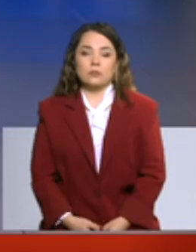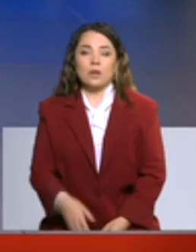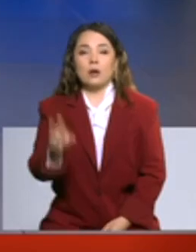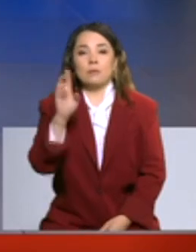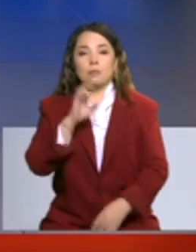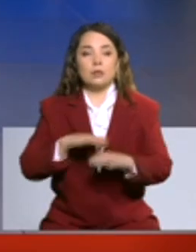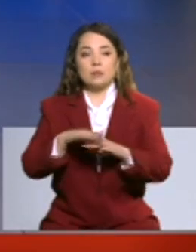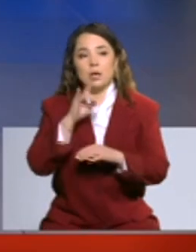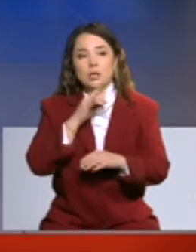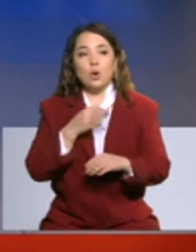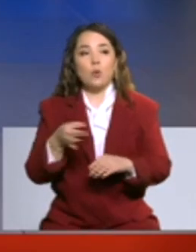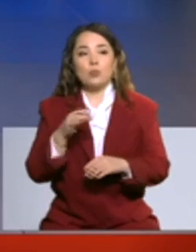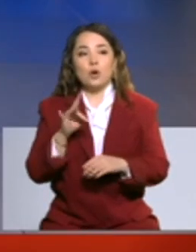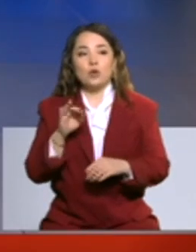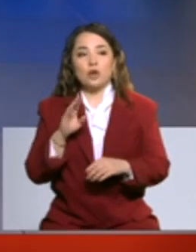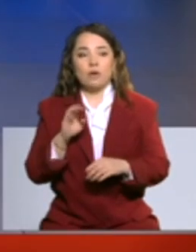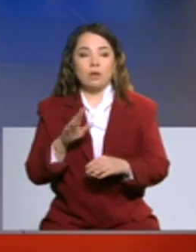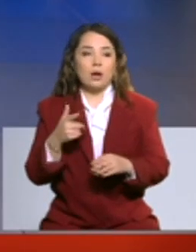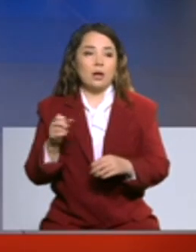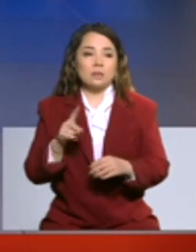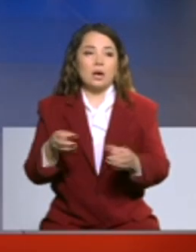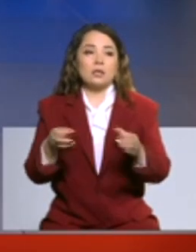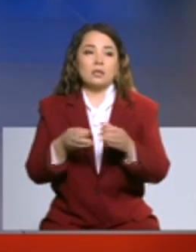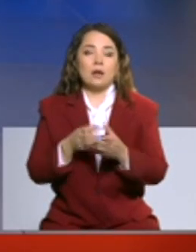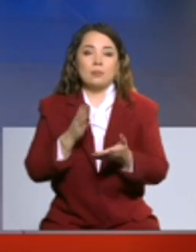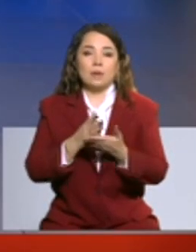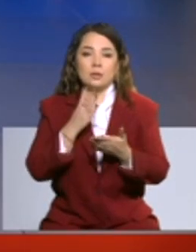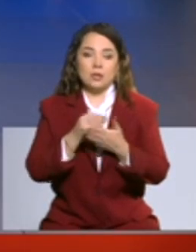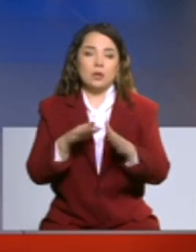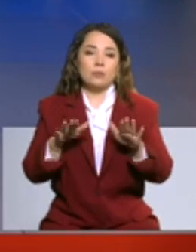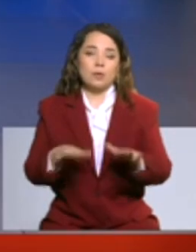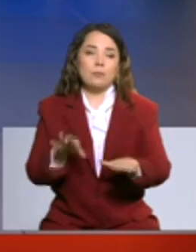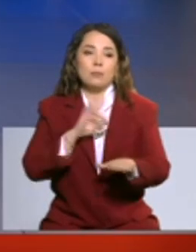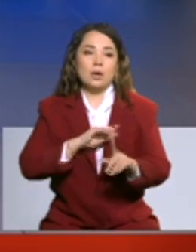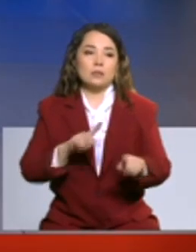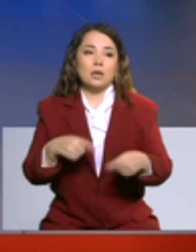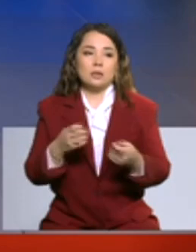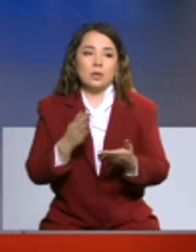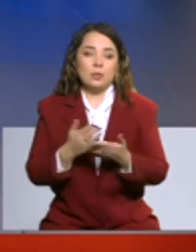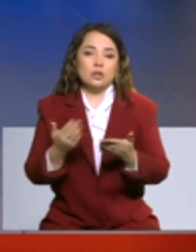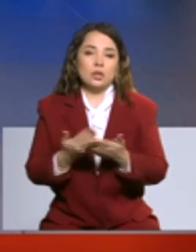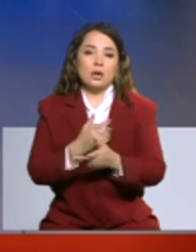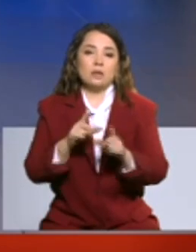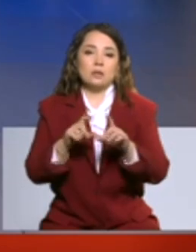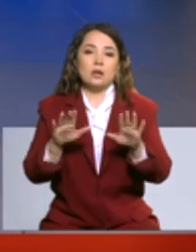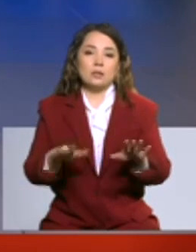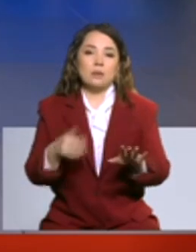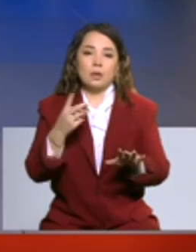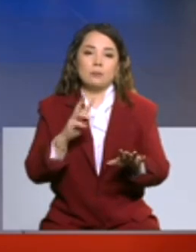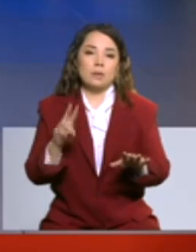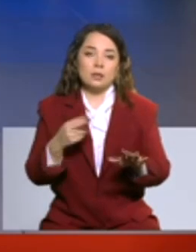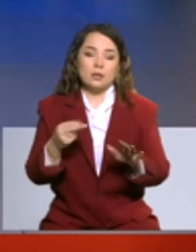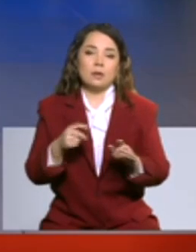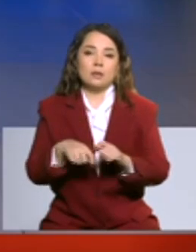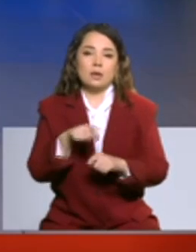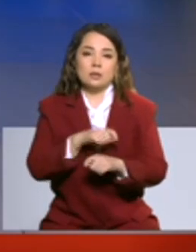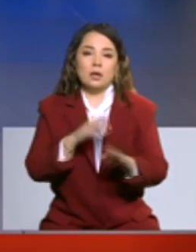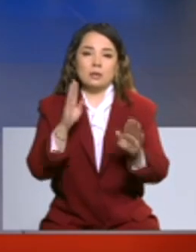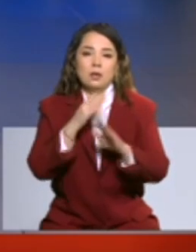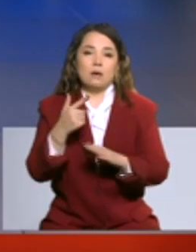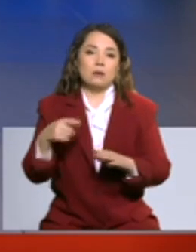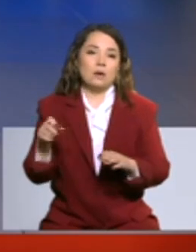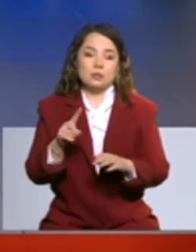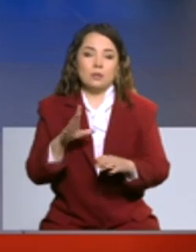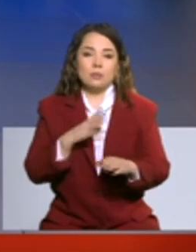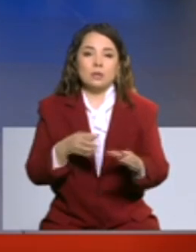Батыс Қазақстан облысында Рашков газ конденсатты кен орны пайдалануға берілді. Жаңа нысанда жылына 1 миллиард текше метр табиғи газ